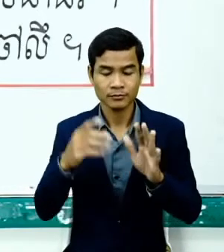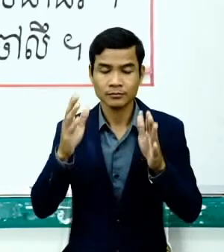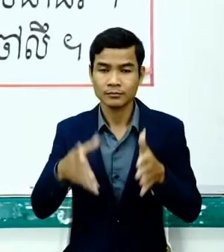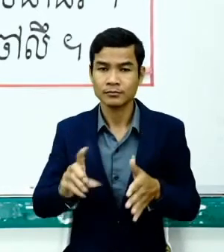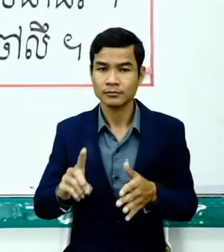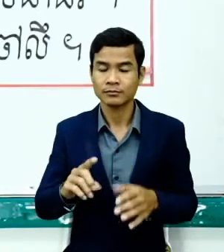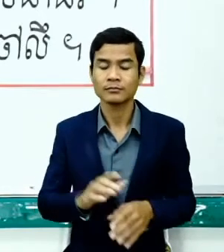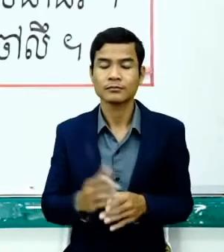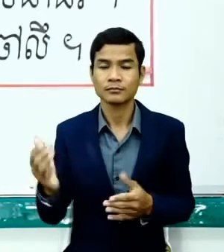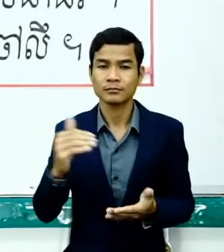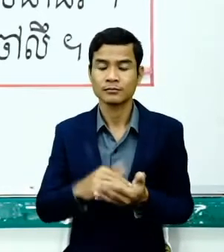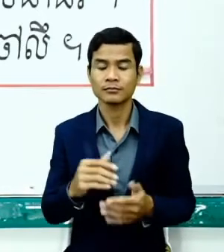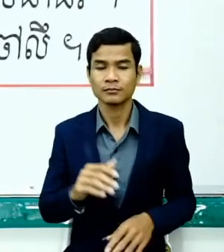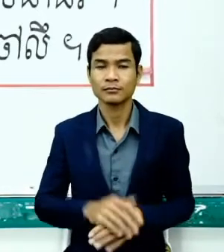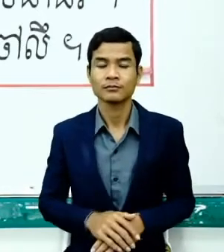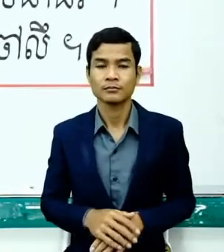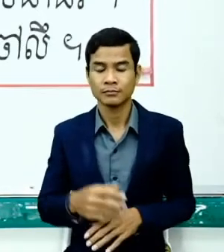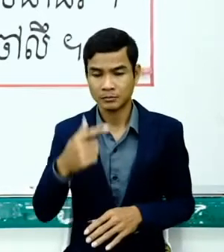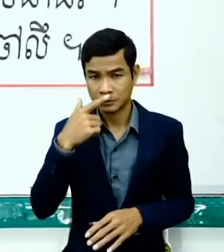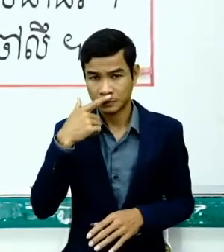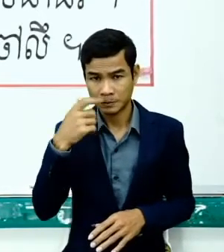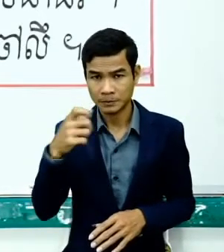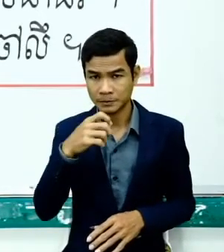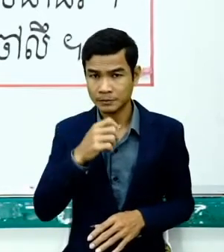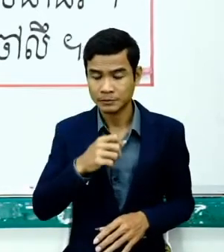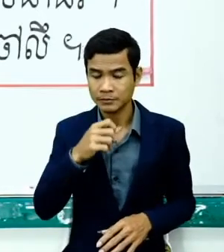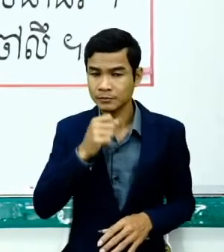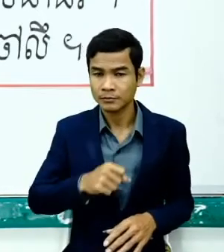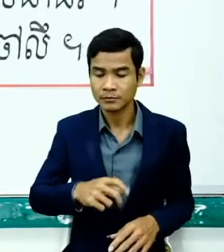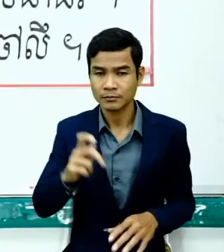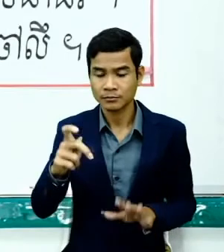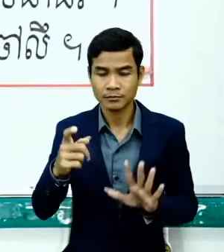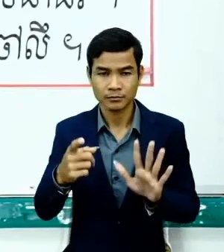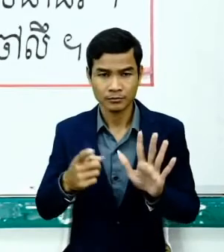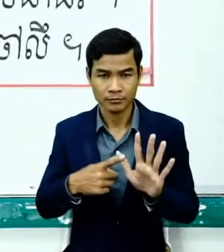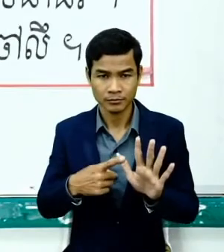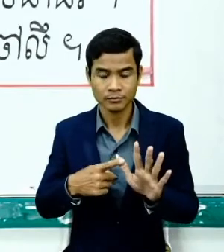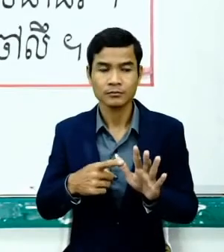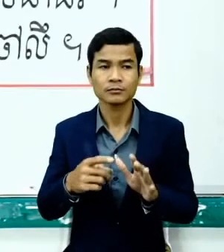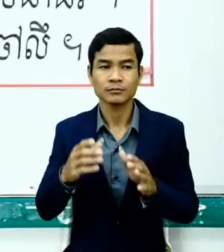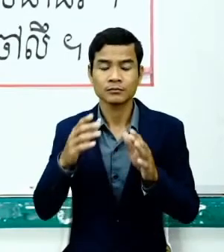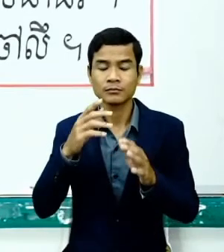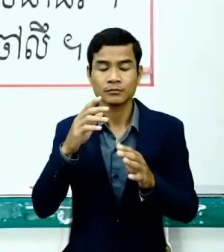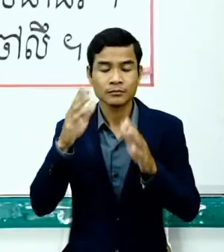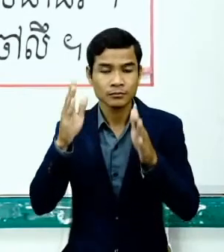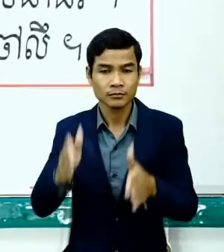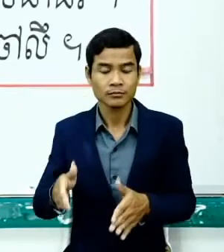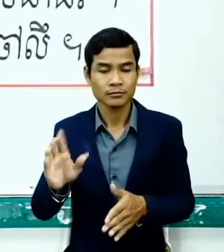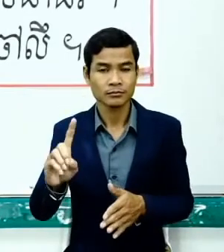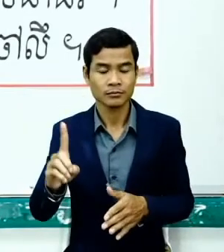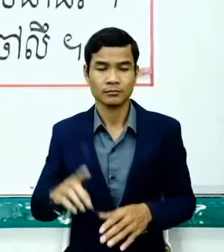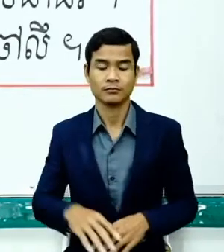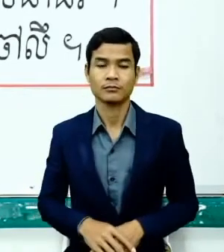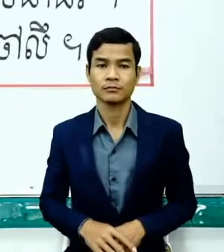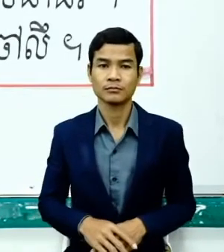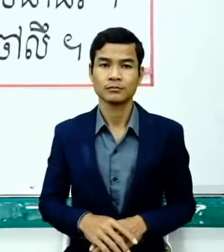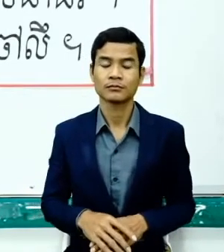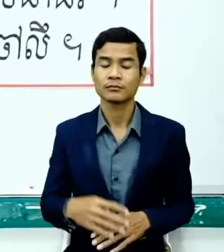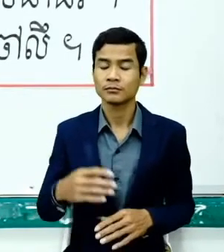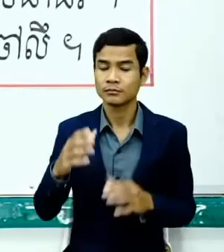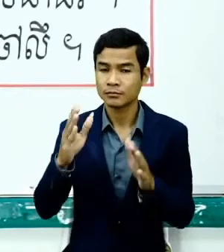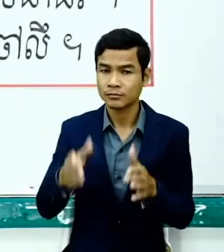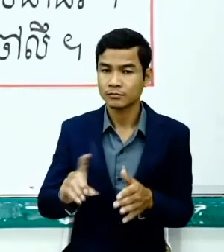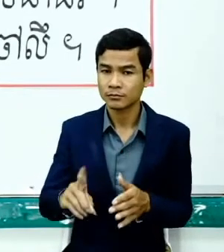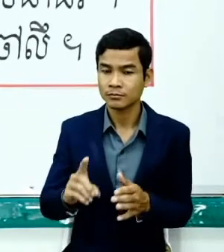ចាកូនស្ដាប់ម្ដងទៀតតើតាគាជាជីតារបស់នរណាចាតើគាត់ជាជីតារបស់ន